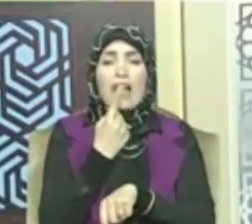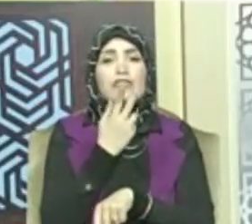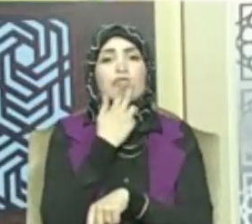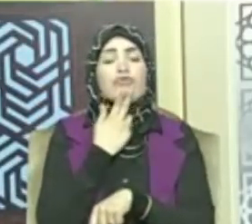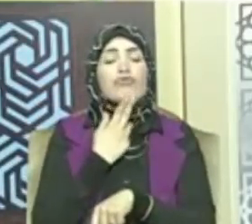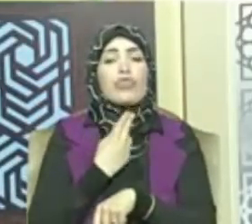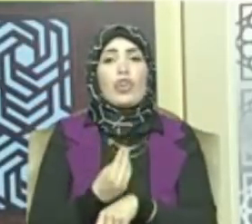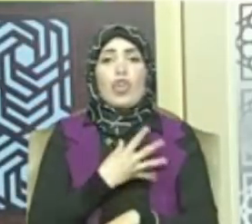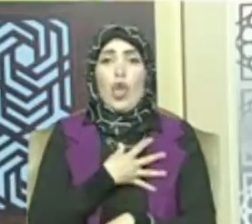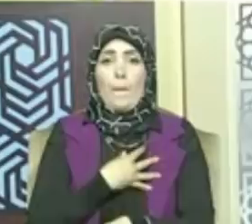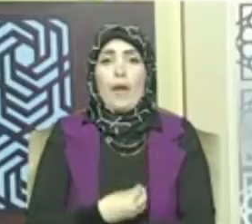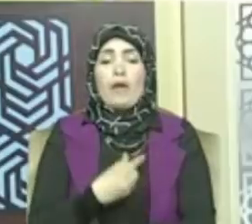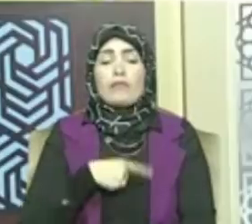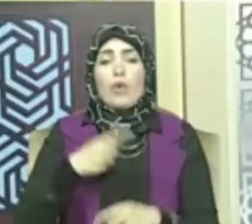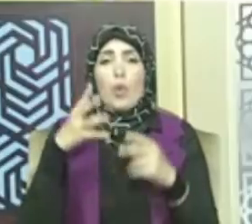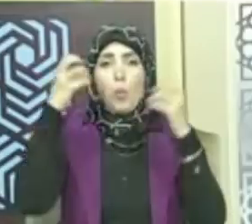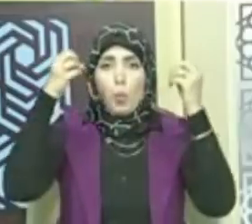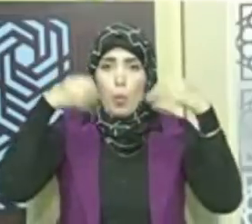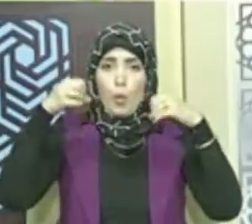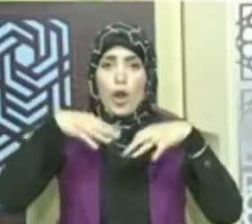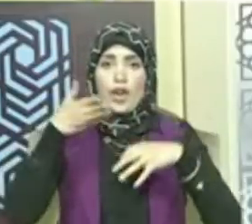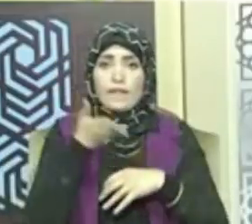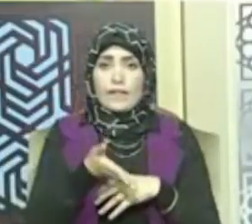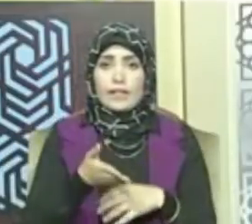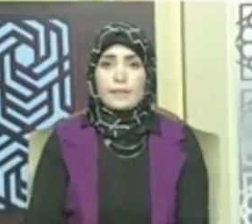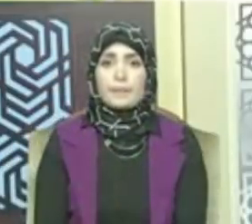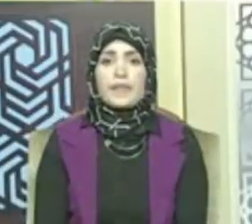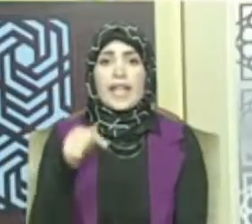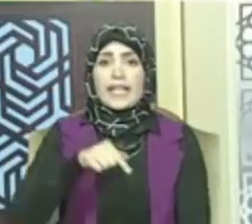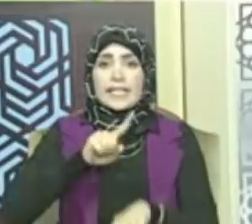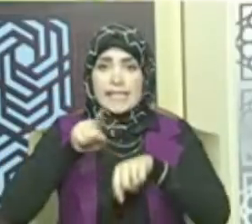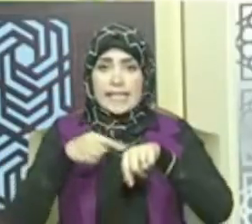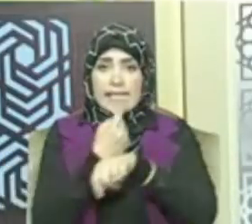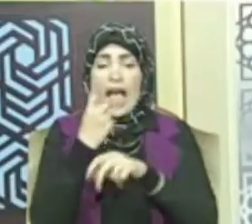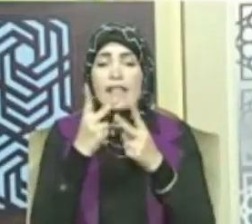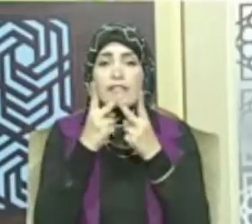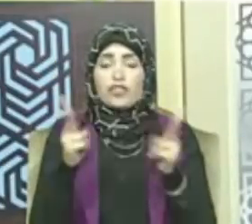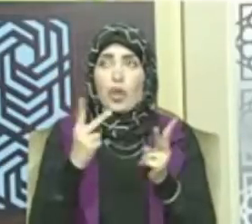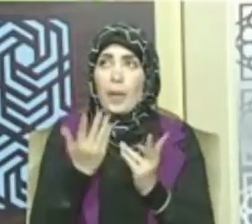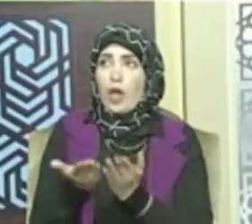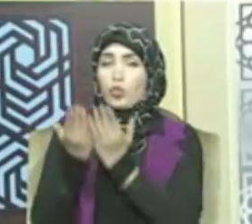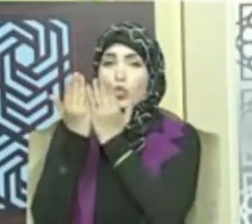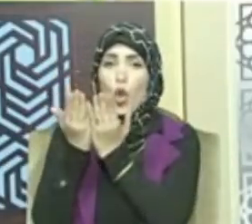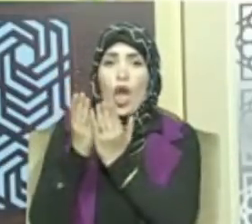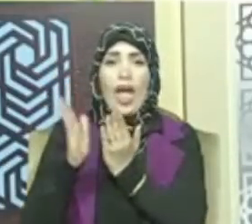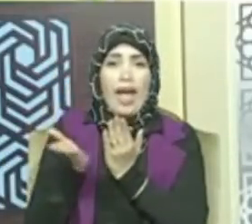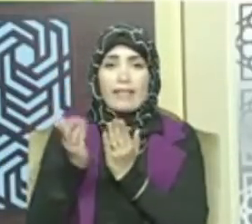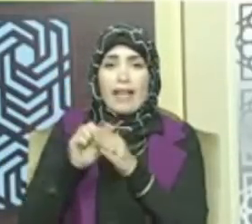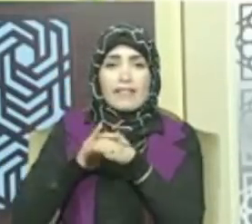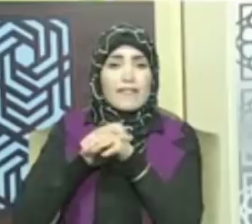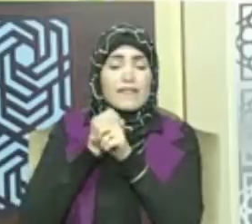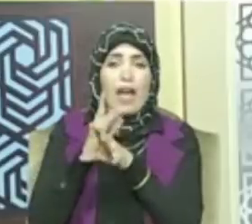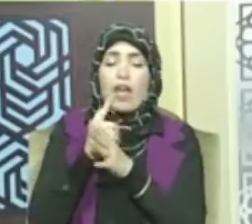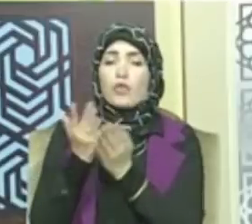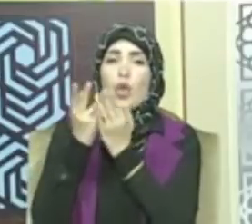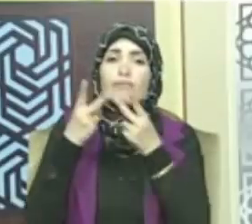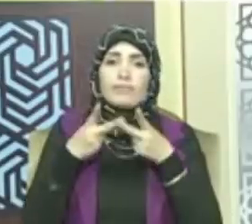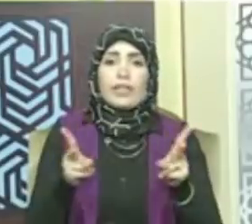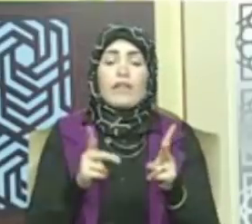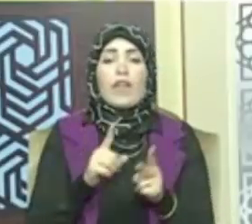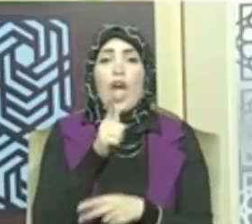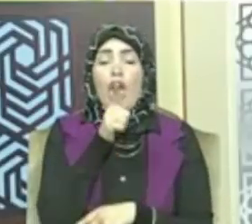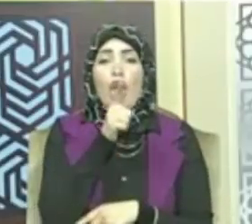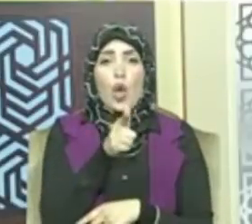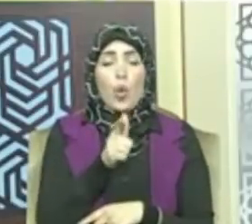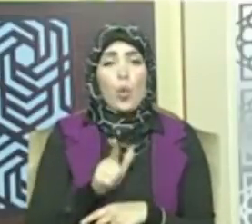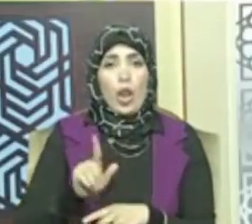طيبة مباركة، هي ساعة إجابة، حيث يقول نبينا صلى